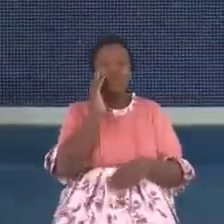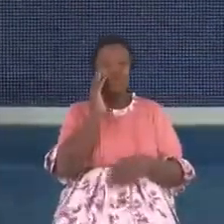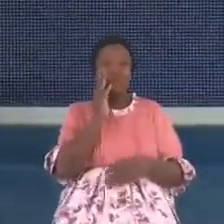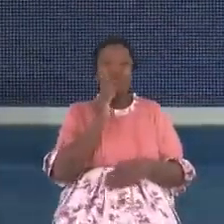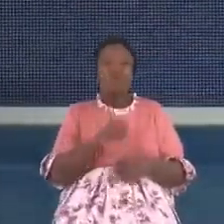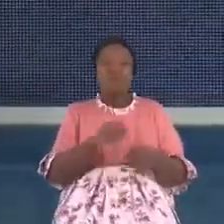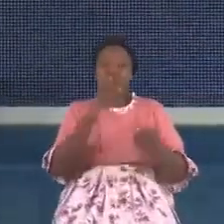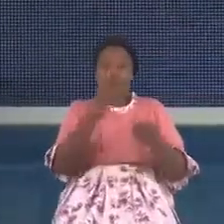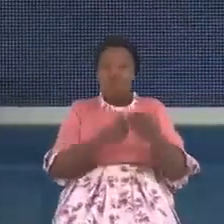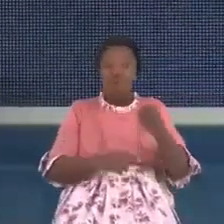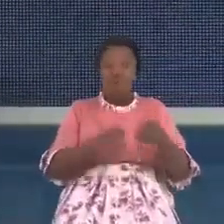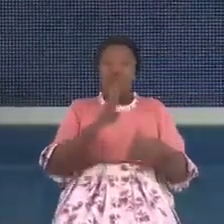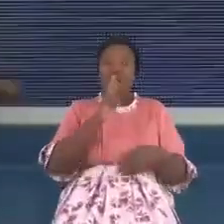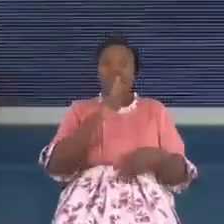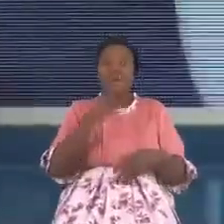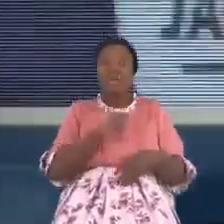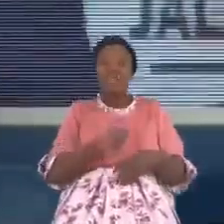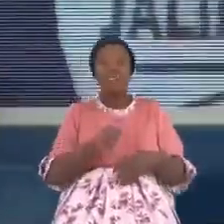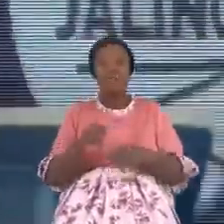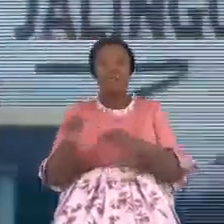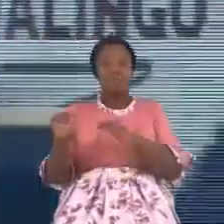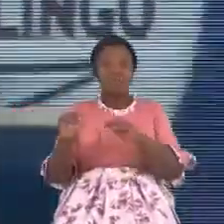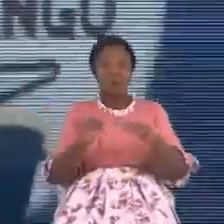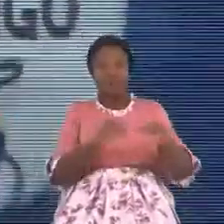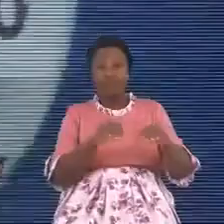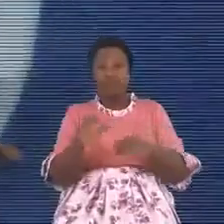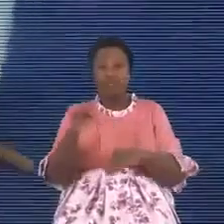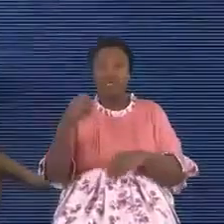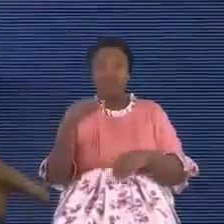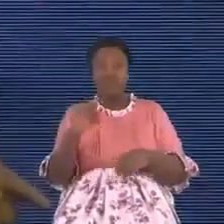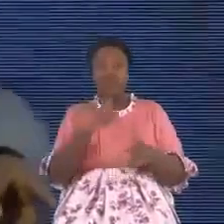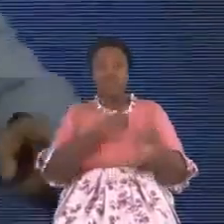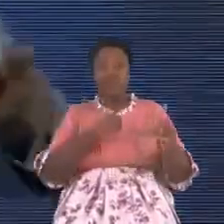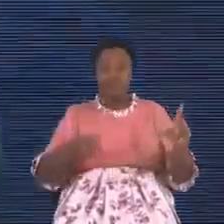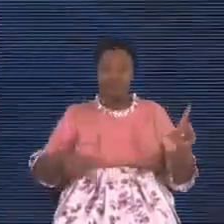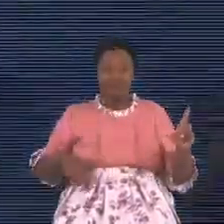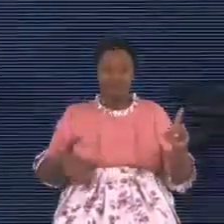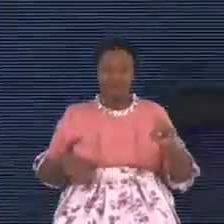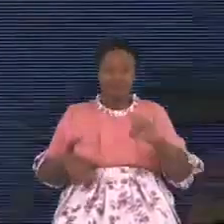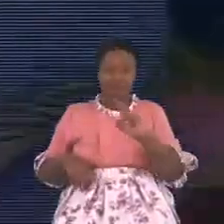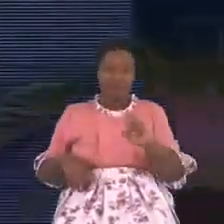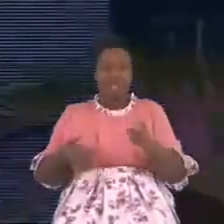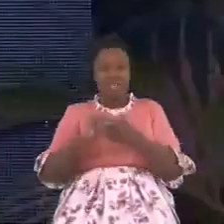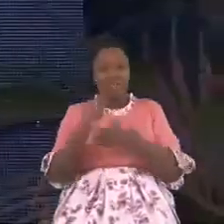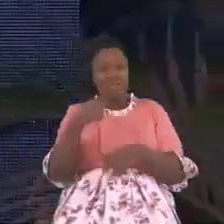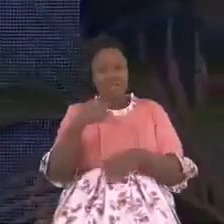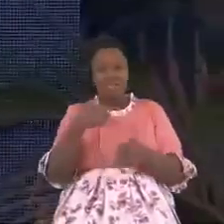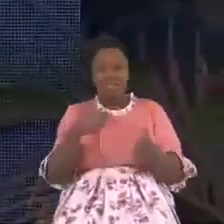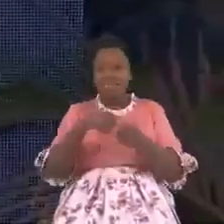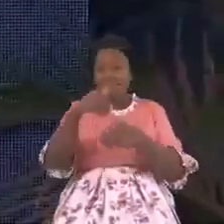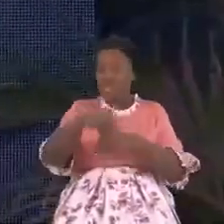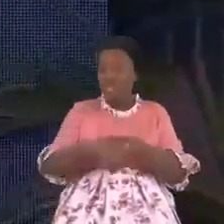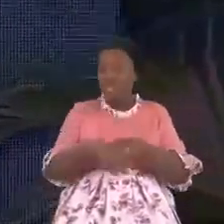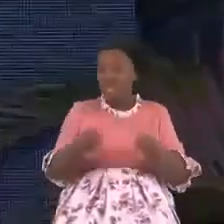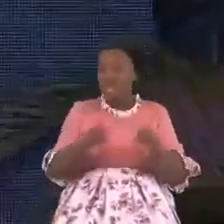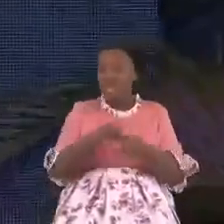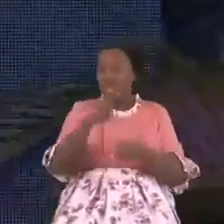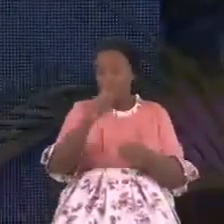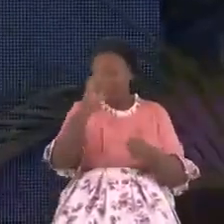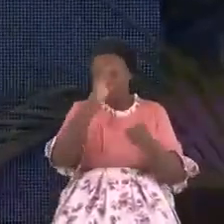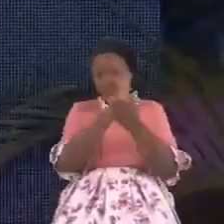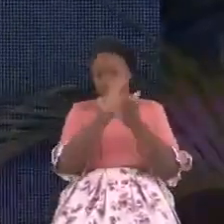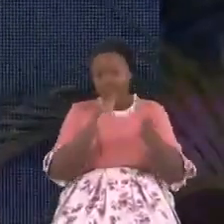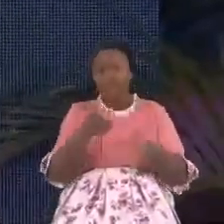Olee bụ ihe ngosi ka onye nwanyị ka ọ na-asị gị n'abalị a, dịka ị kwenyere na a